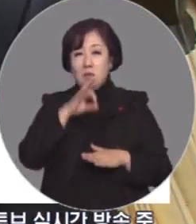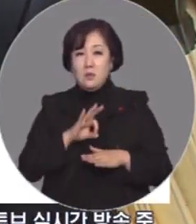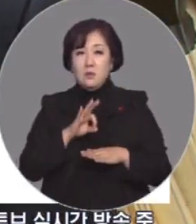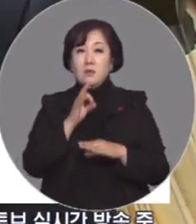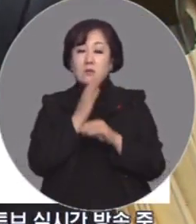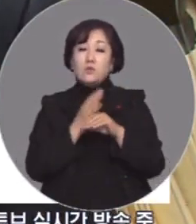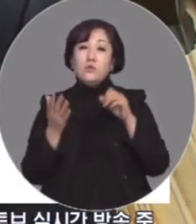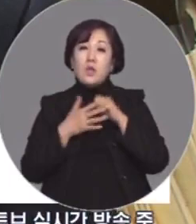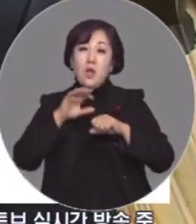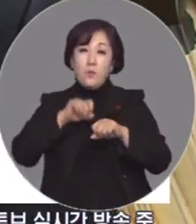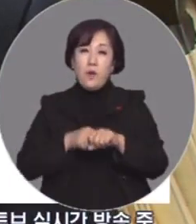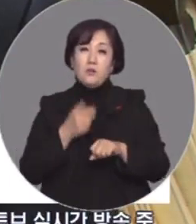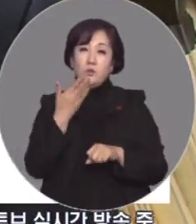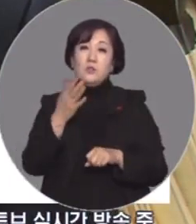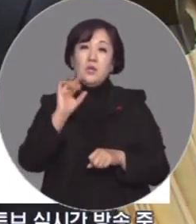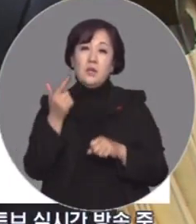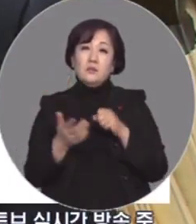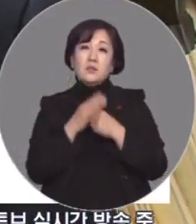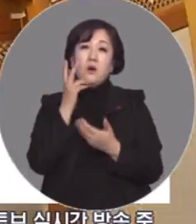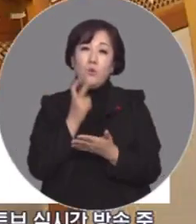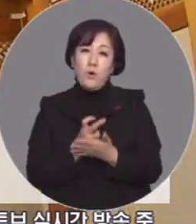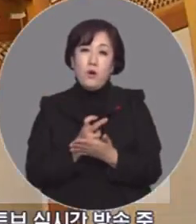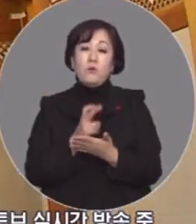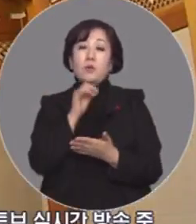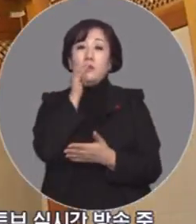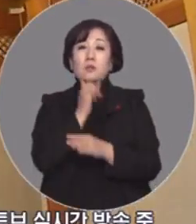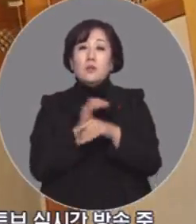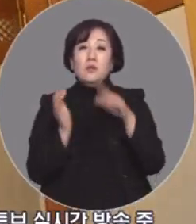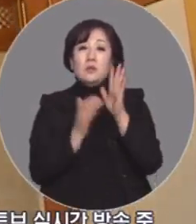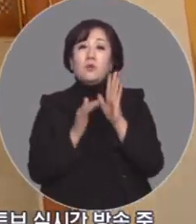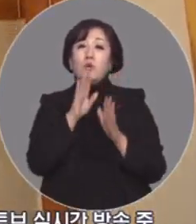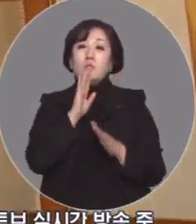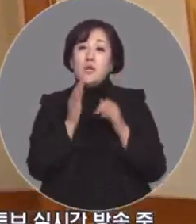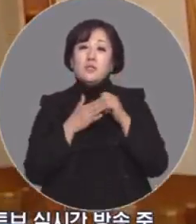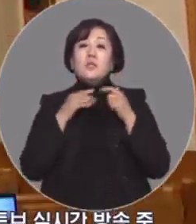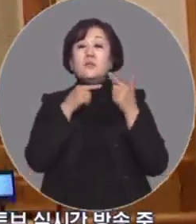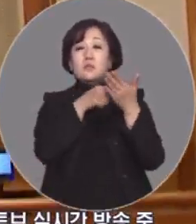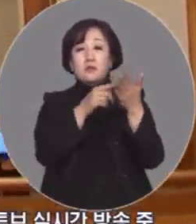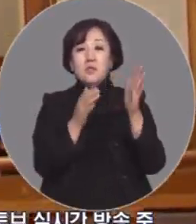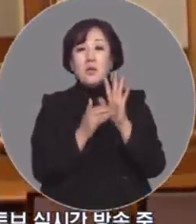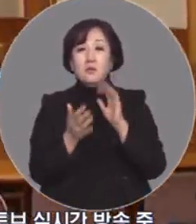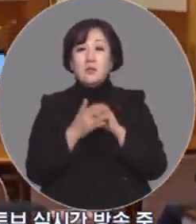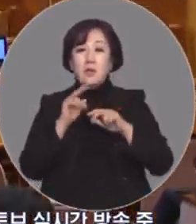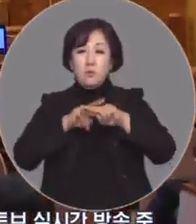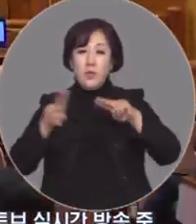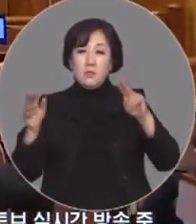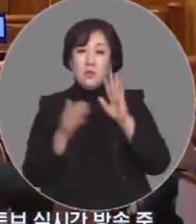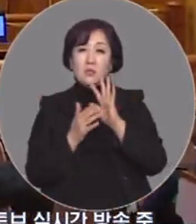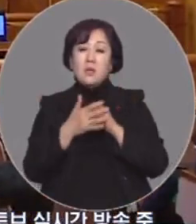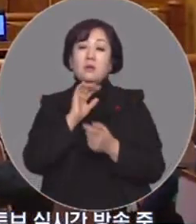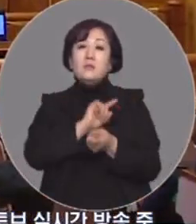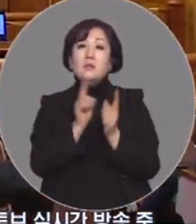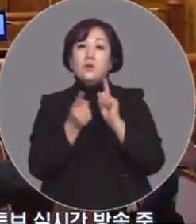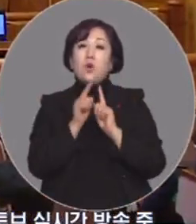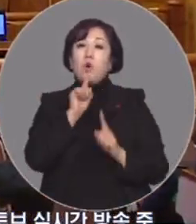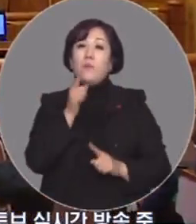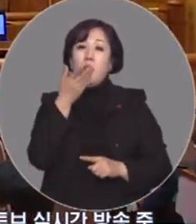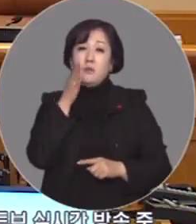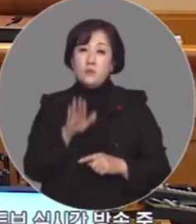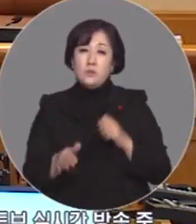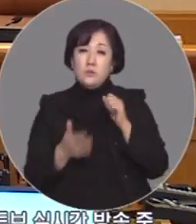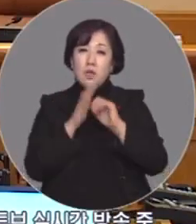경우에는 처벌하지 않도록 규정하고 있습니다. 사실 적시 명예훼손죄를 폐지해가는 세계적인 추세에 따라